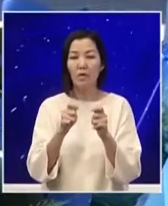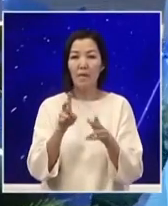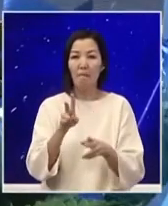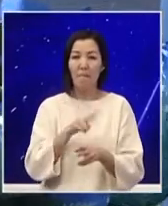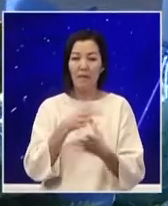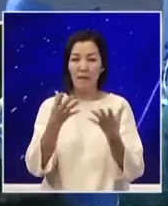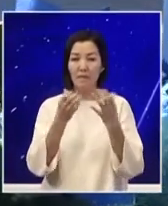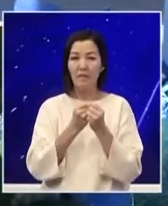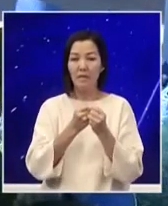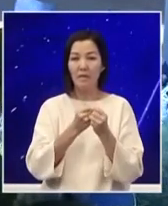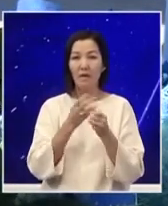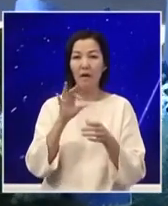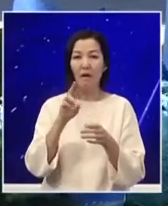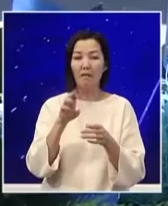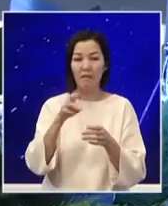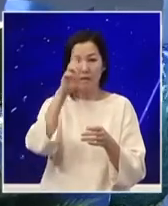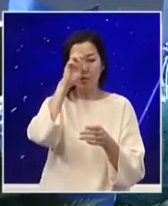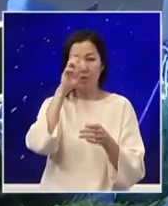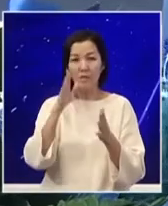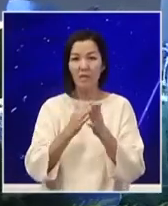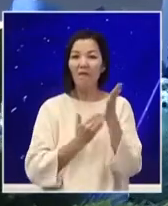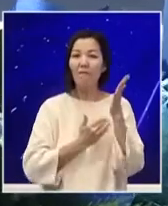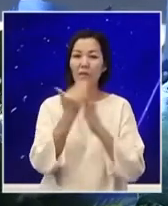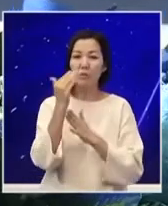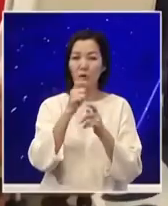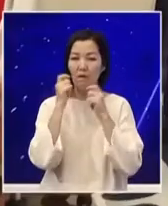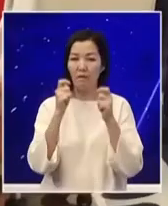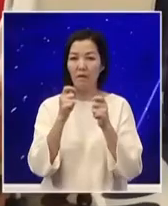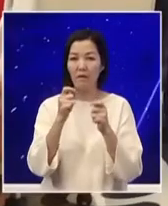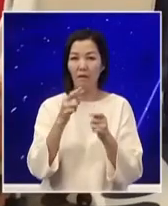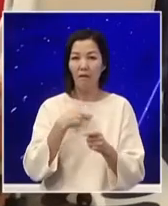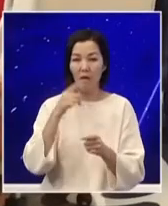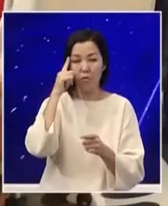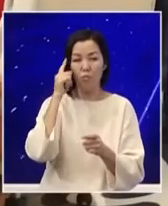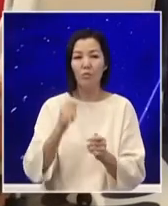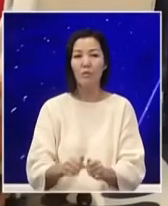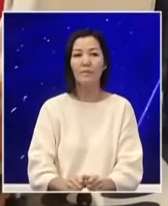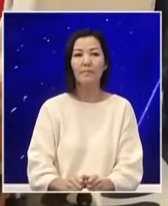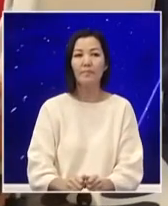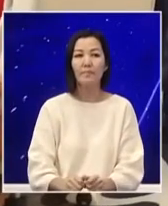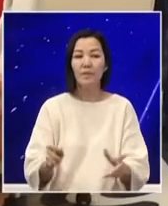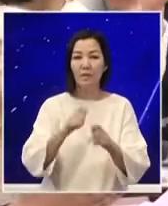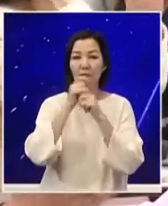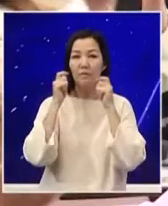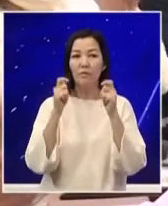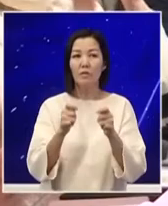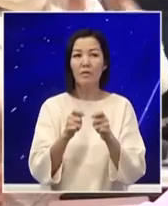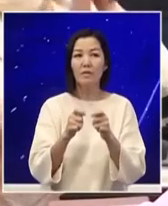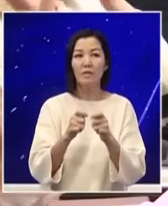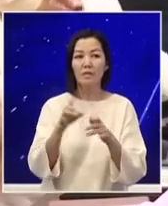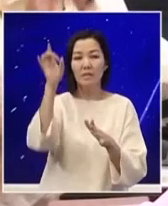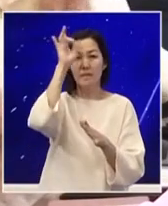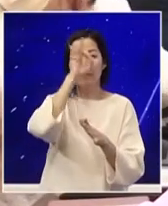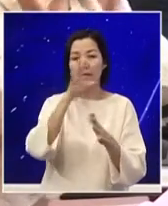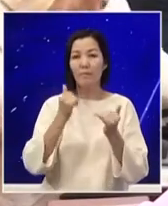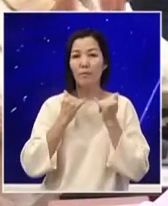от государства, это самая-самая высокая награда, я так считаю. В этот торжественный день учителям Алматинской области были присвоены звания